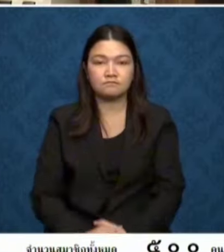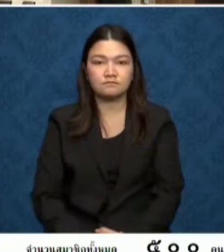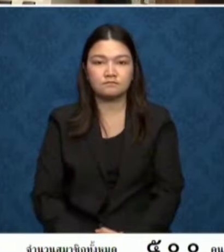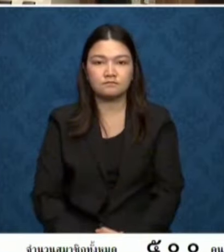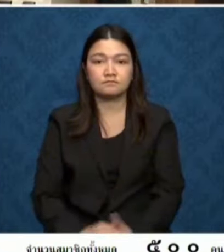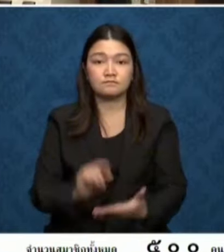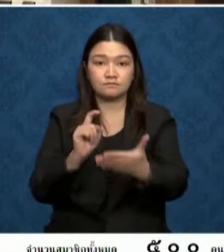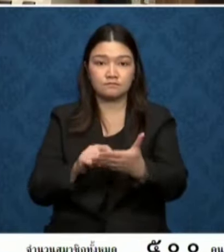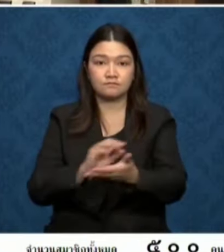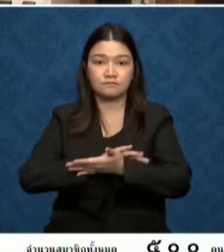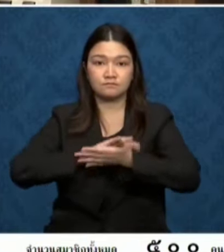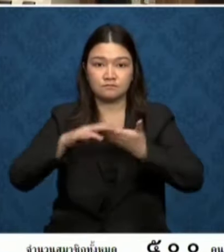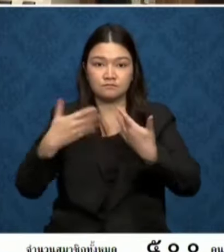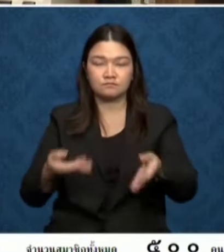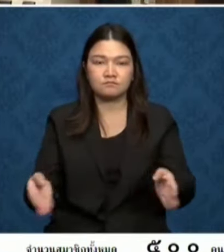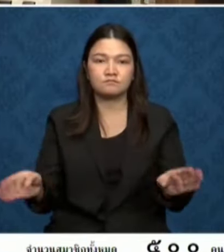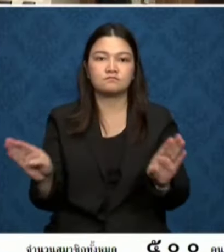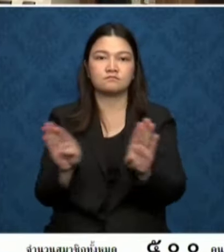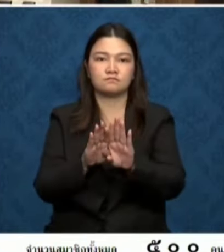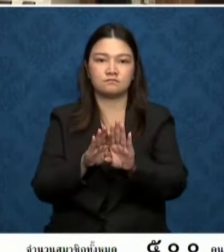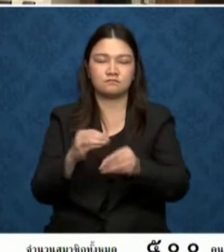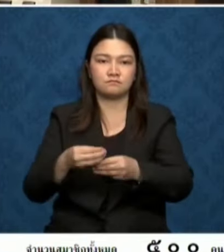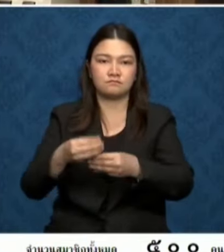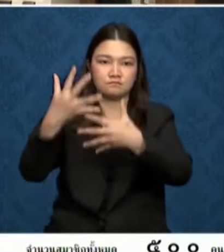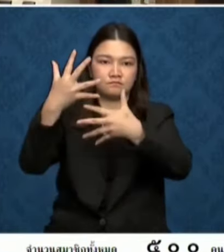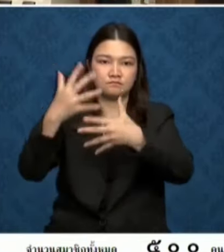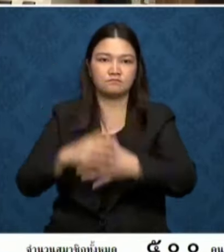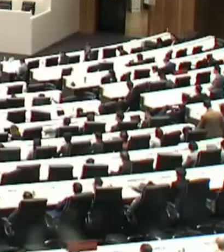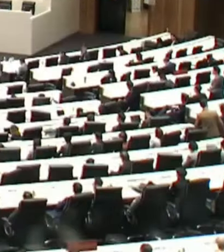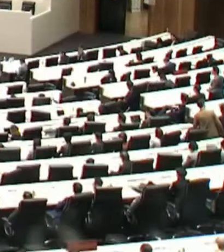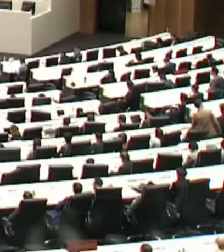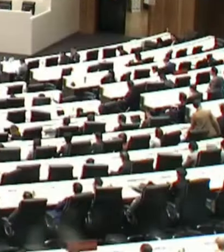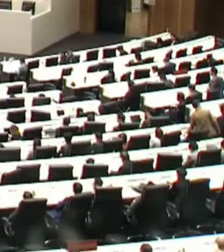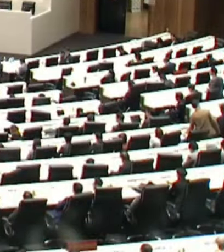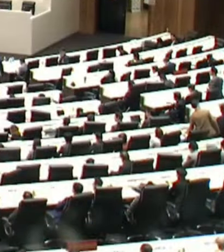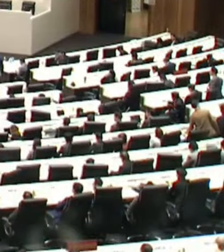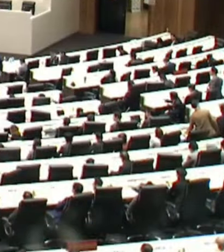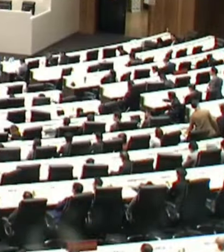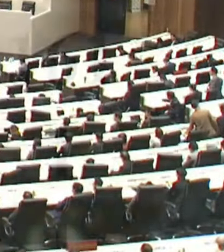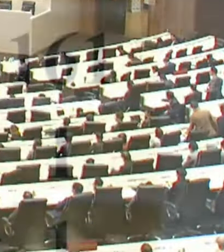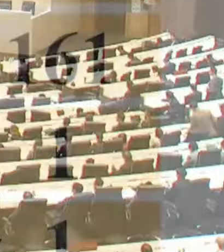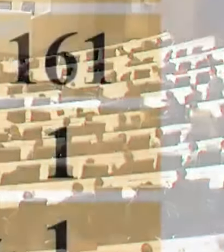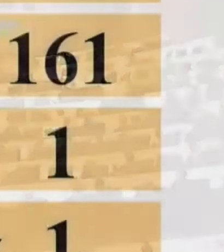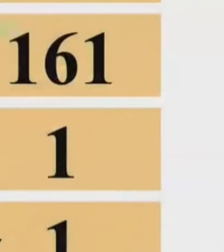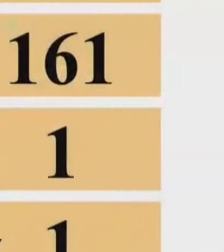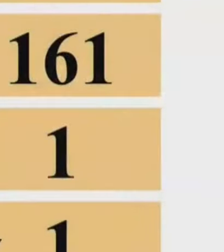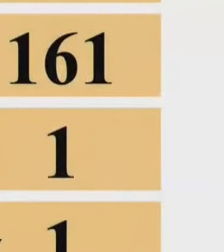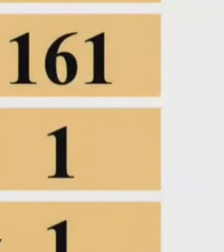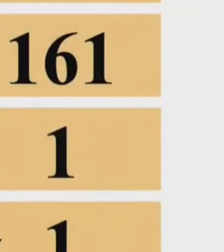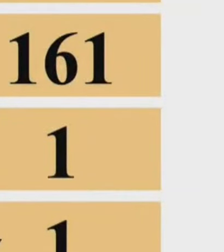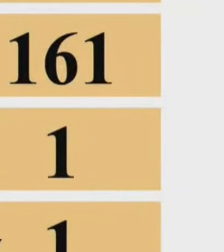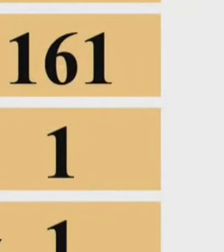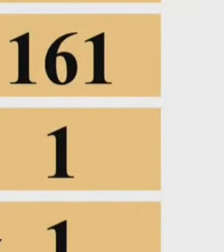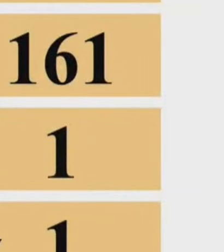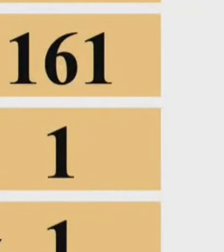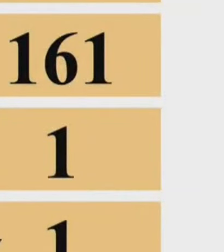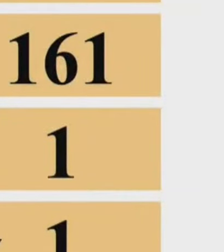ครับถ้าครบแล้วขอปิดการลงคะแนนครับเจ้าหน้าที่แสดงผลครับจำนวนผู้ลงมติ441ครับเห็นด้